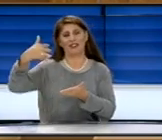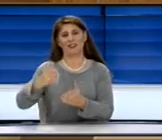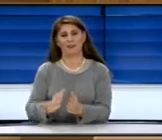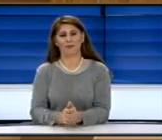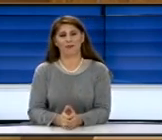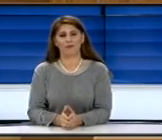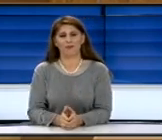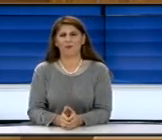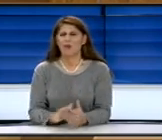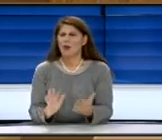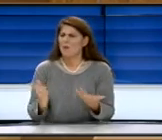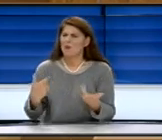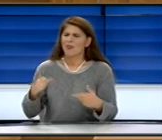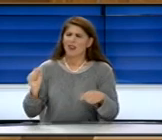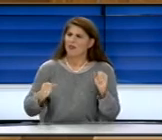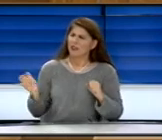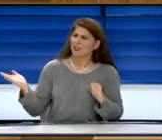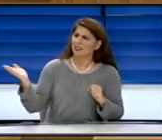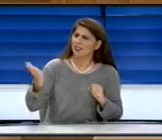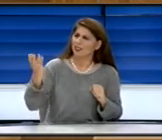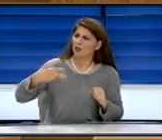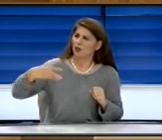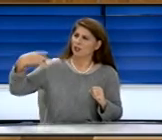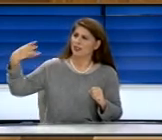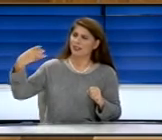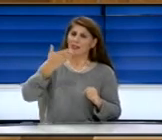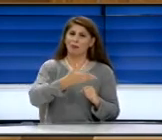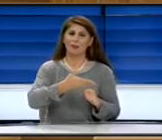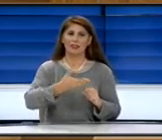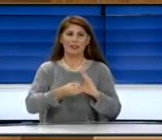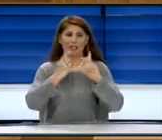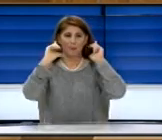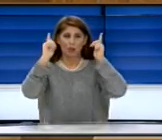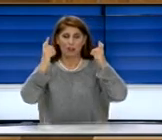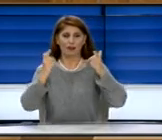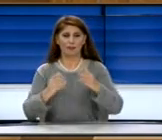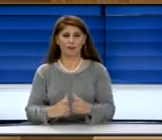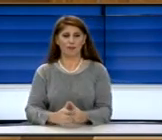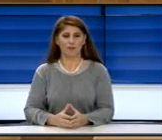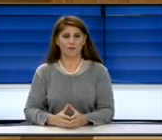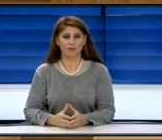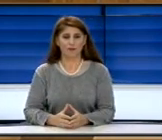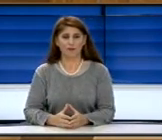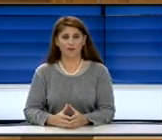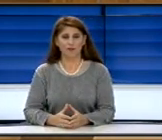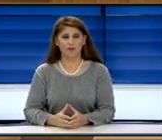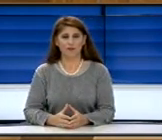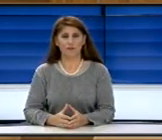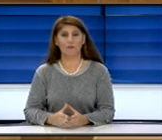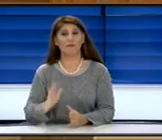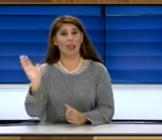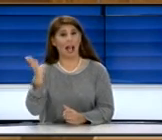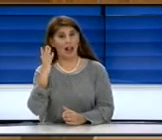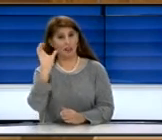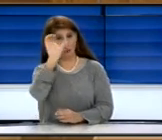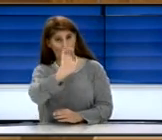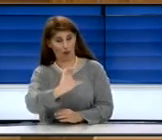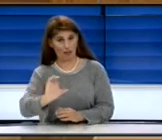Δηλαδή, πού διαφωνείτε εσείς του ΣΥΡΙΖΑ με τη Νέα Δημοκρατία? Αν θα είμαστε στον